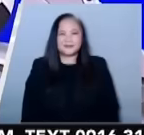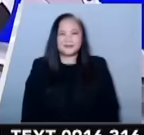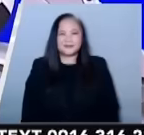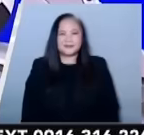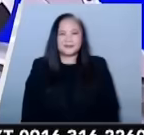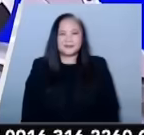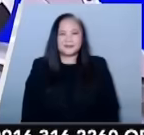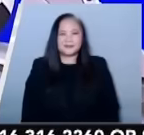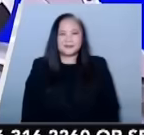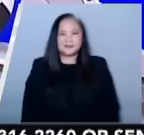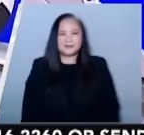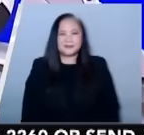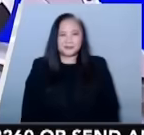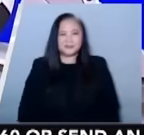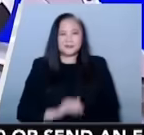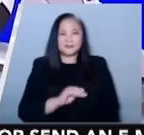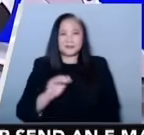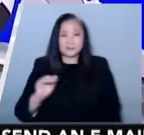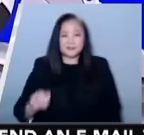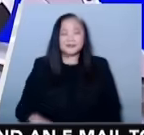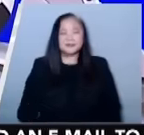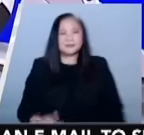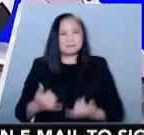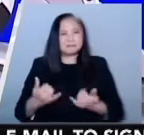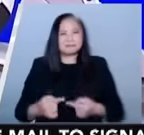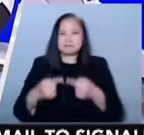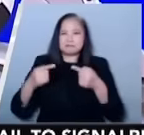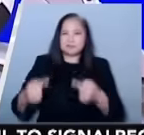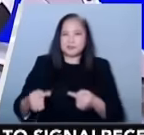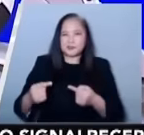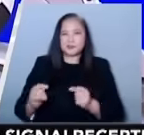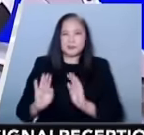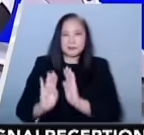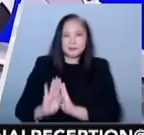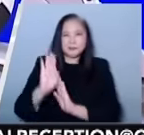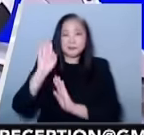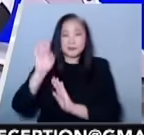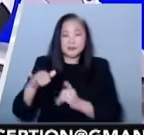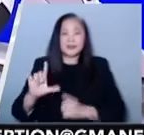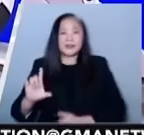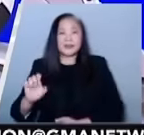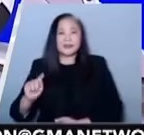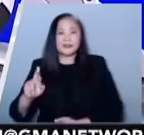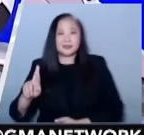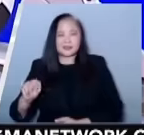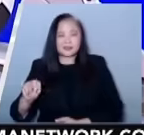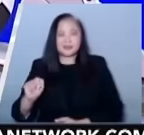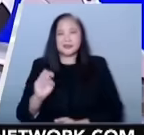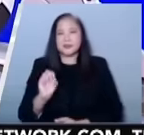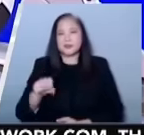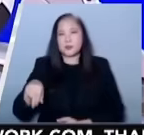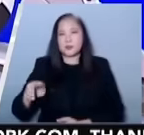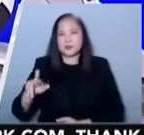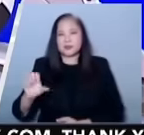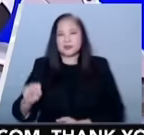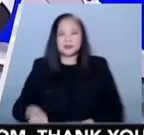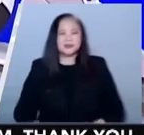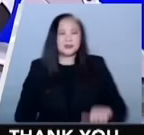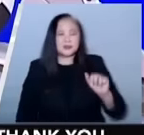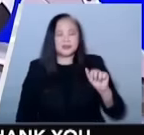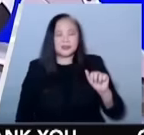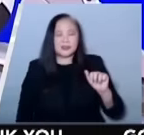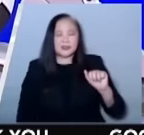Mga kapuso, muling maghaharap sa hard court ngayong araw ang Letran Squires at Perpetual Junior Altas para sa Game 2